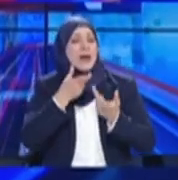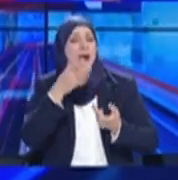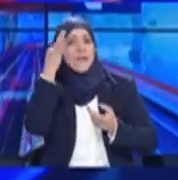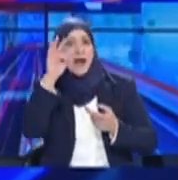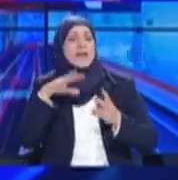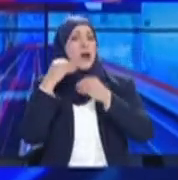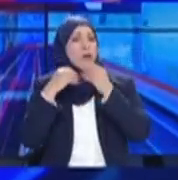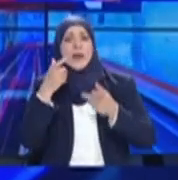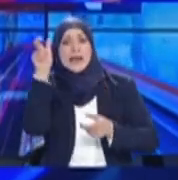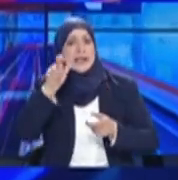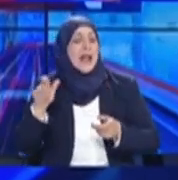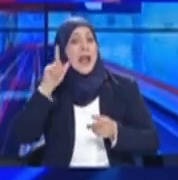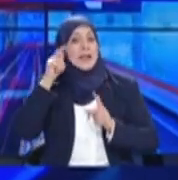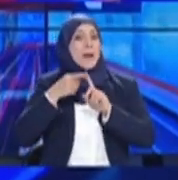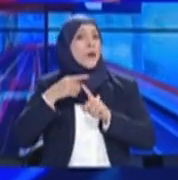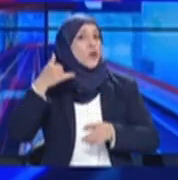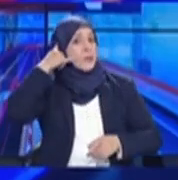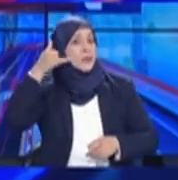والسؤال الحال